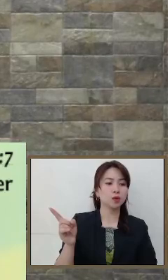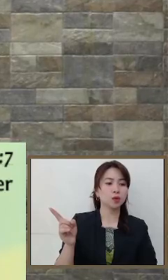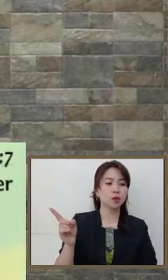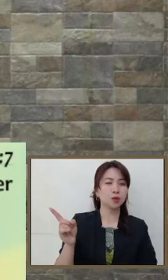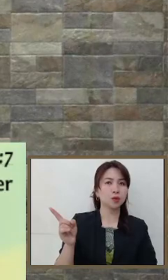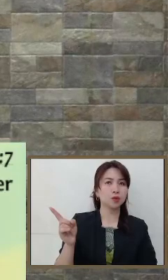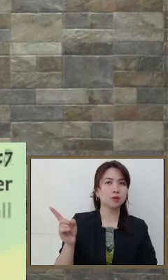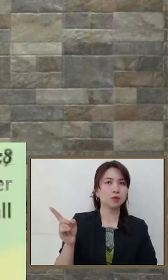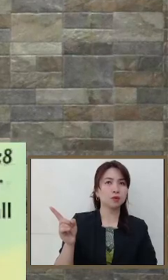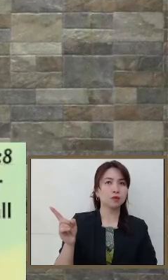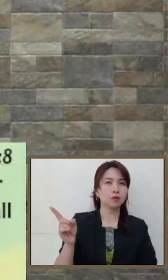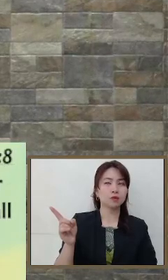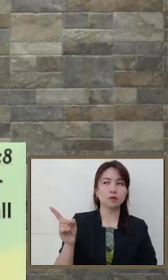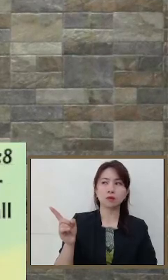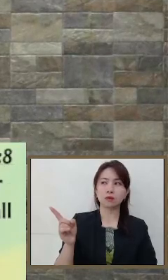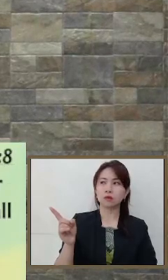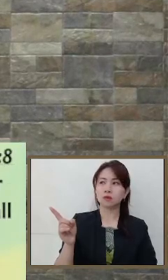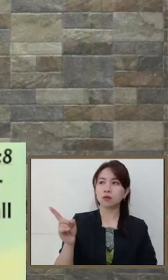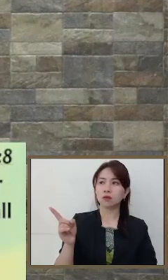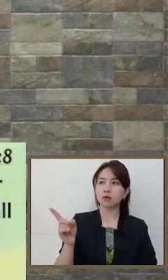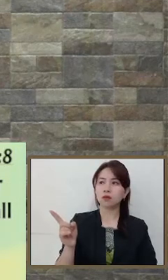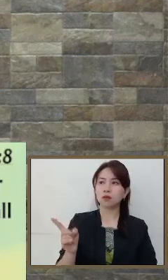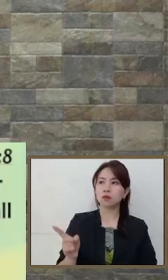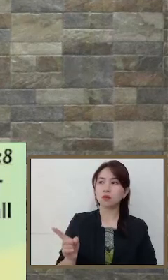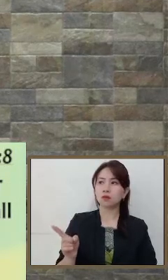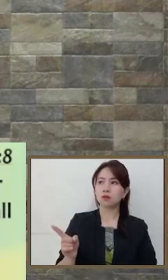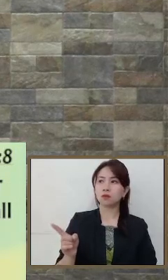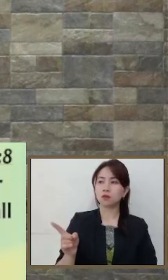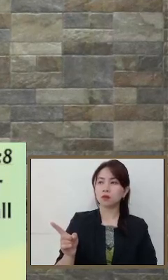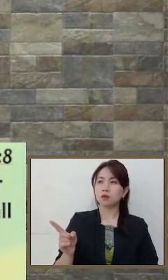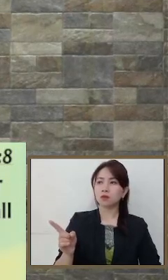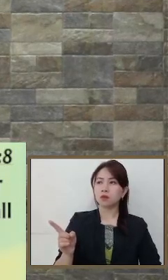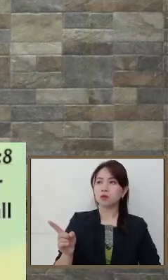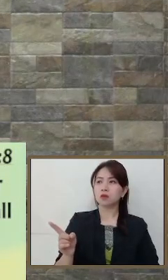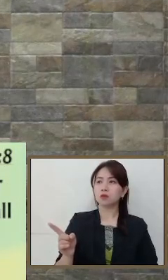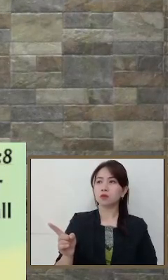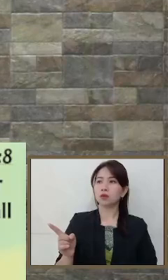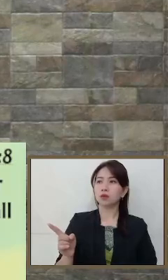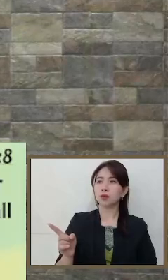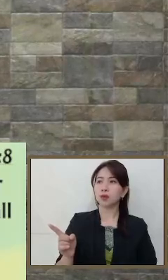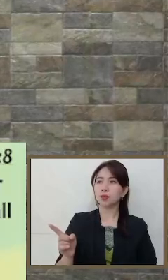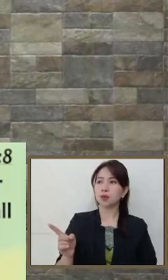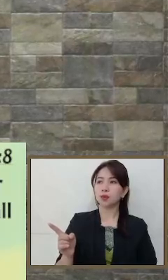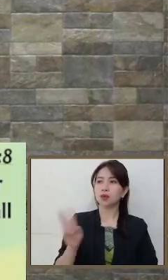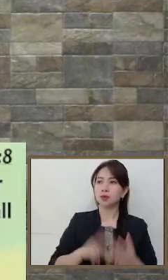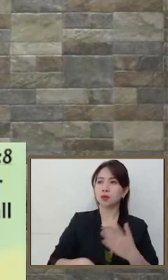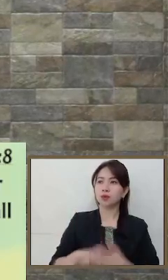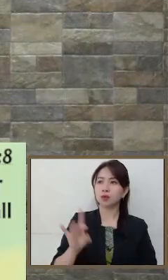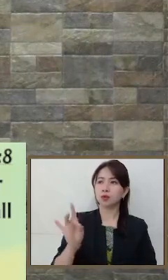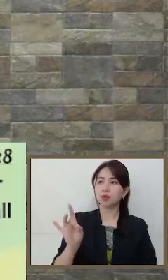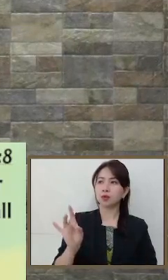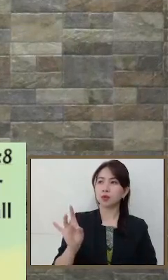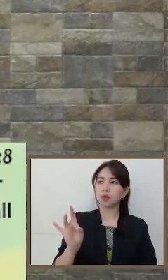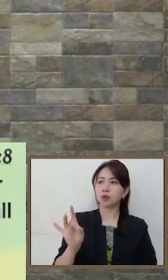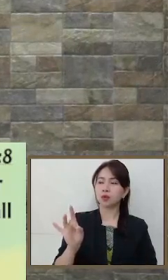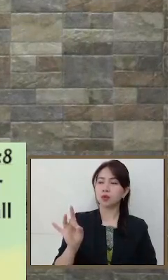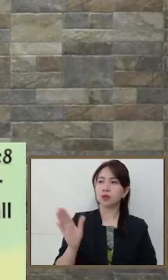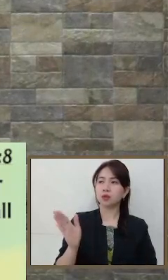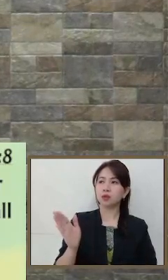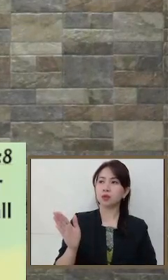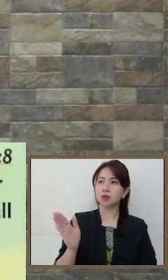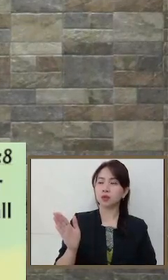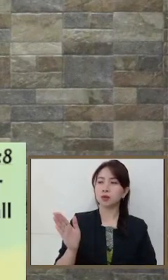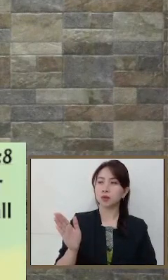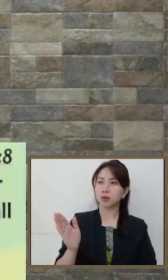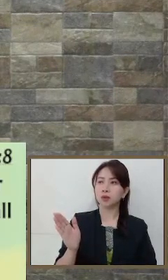me but he refused and said unto his Master's wife behold my master wed what i what it not